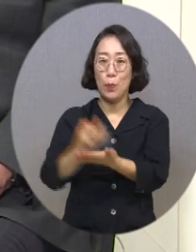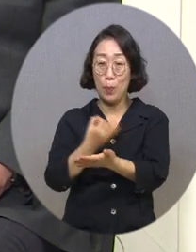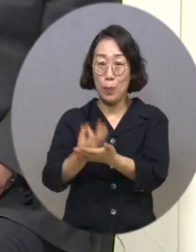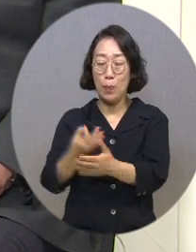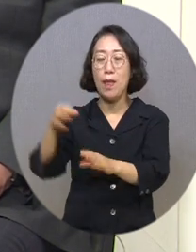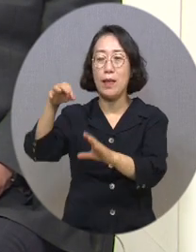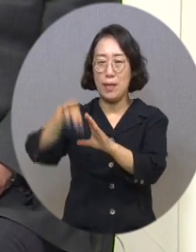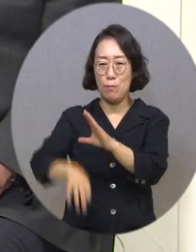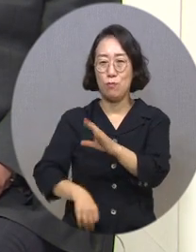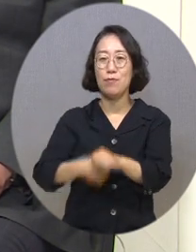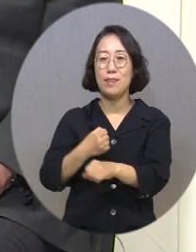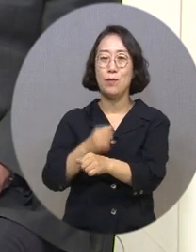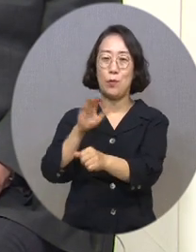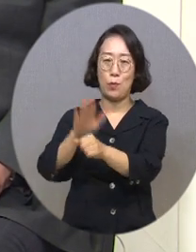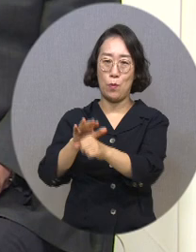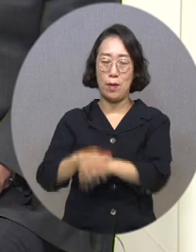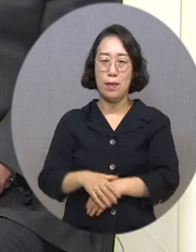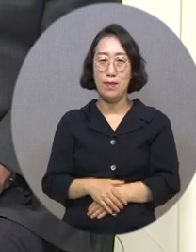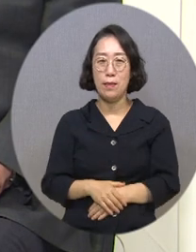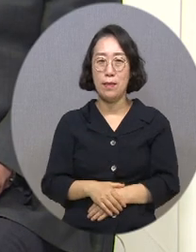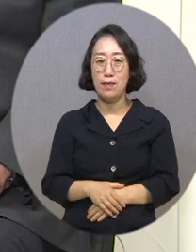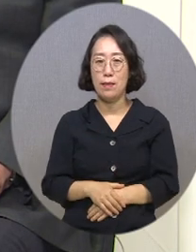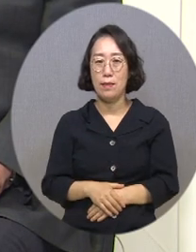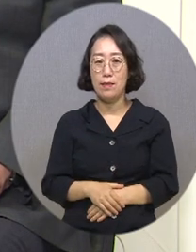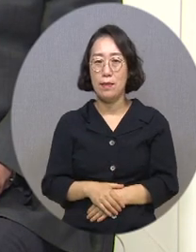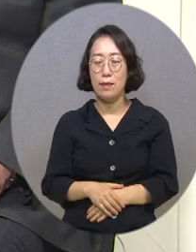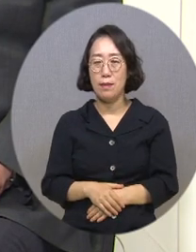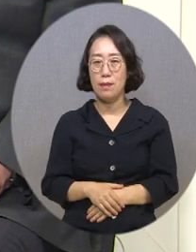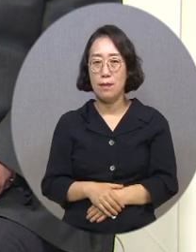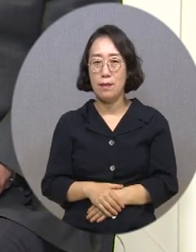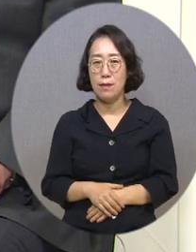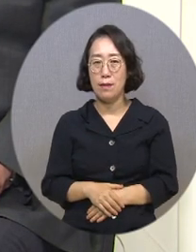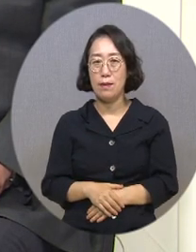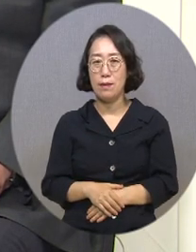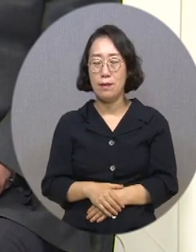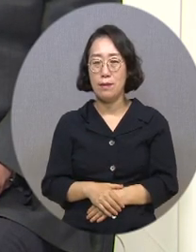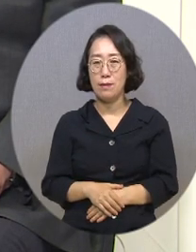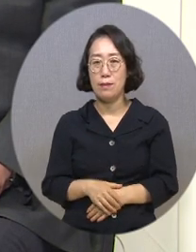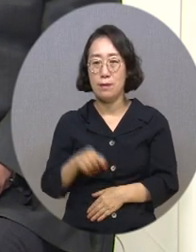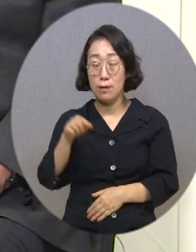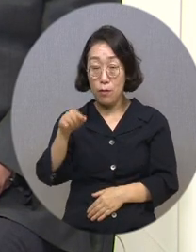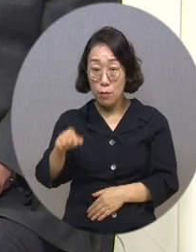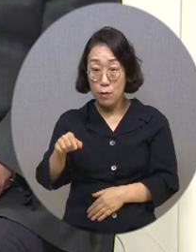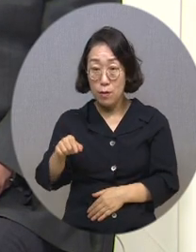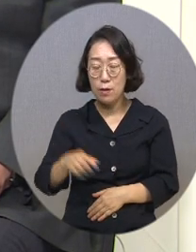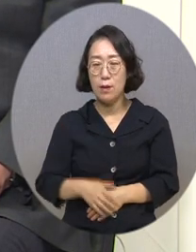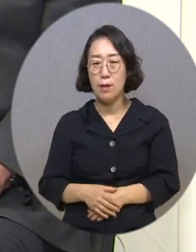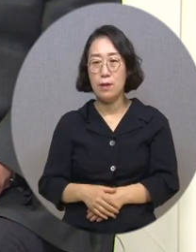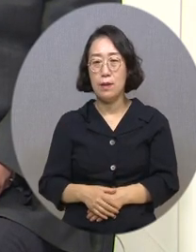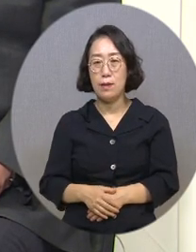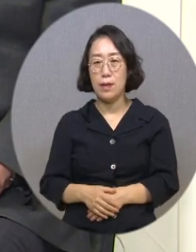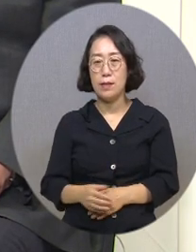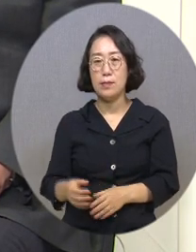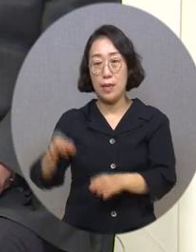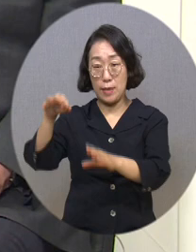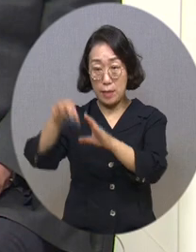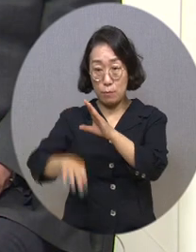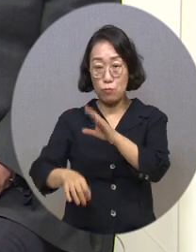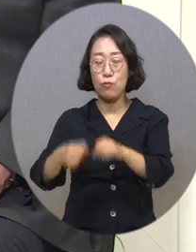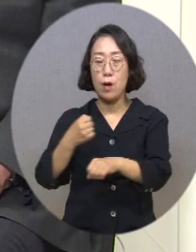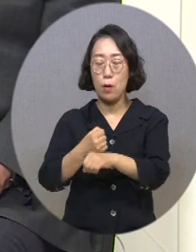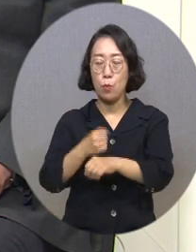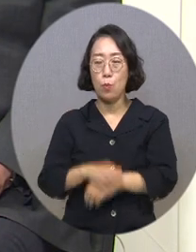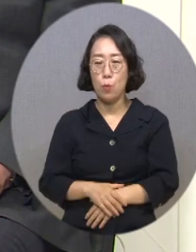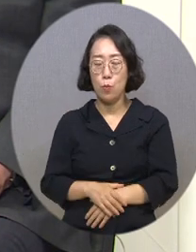어느 정도 그래도 몇백만 원치는 됐어요. 모이다 보니까. 그래서 그걸 미혼모 단체에 기부하고